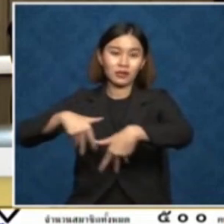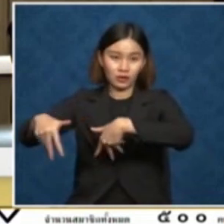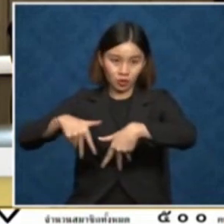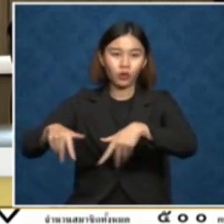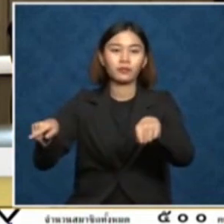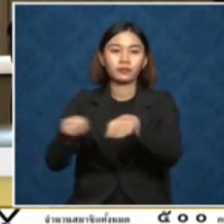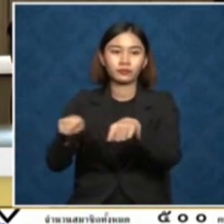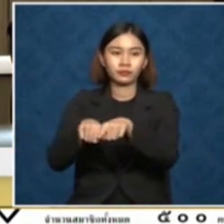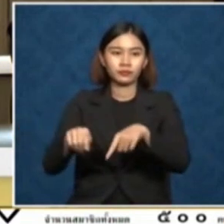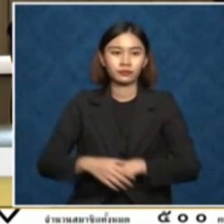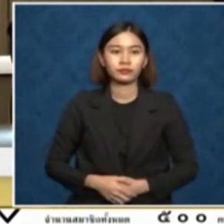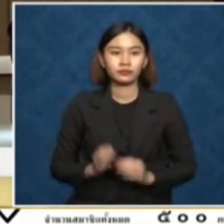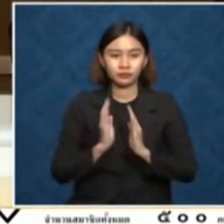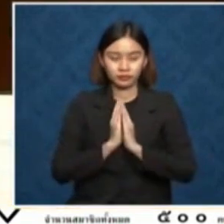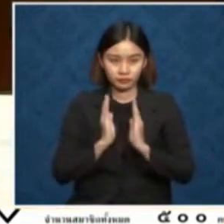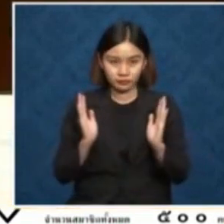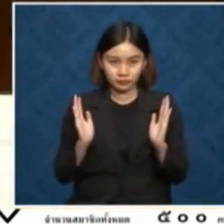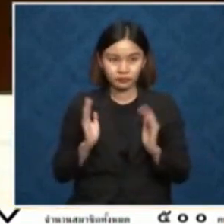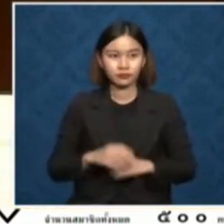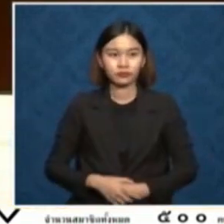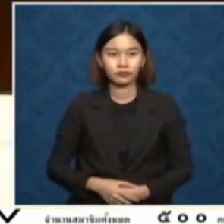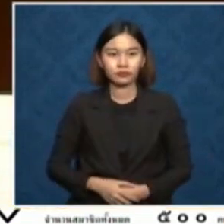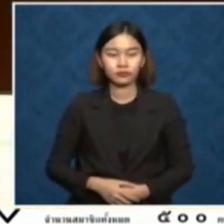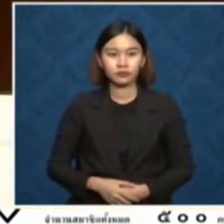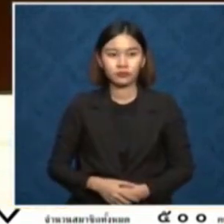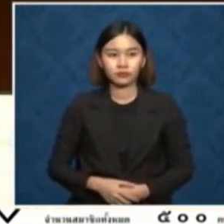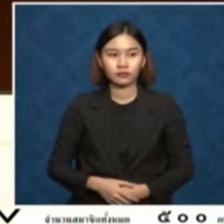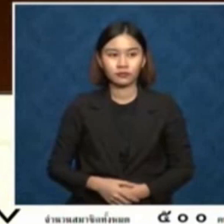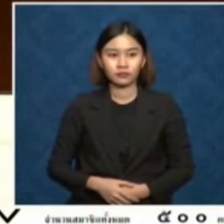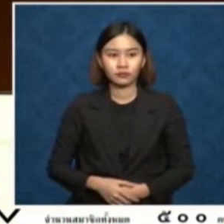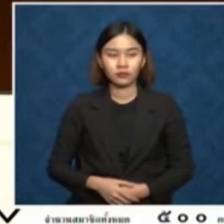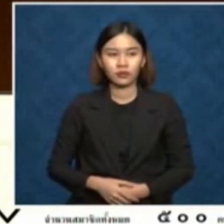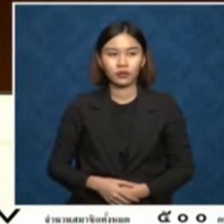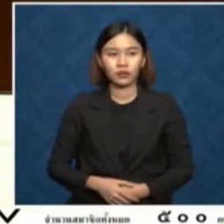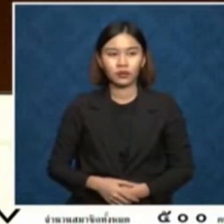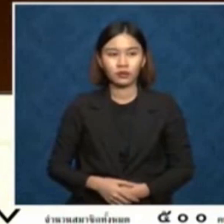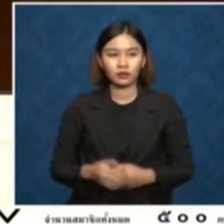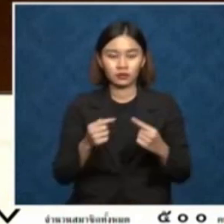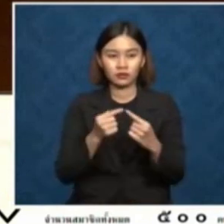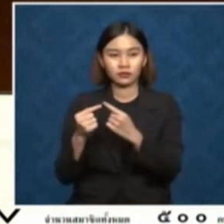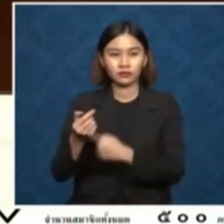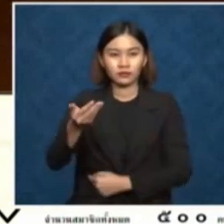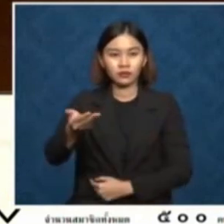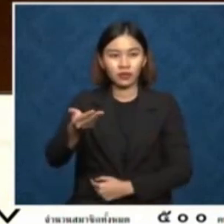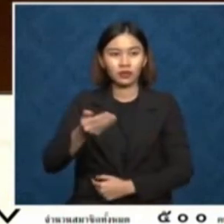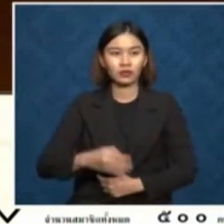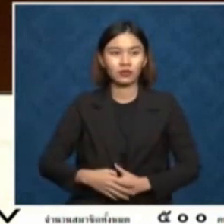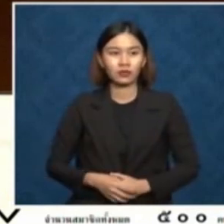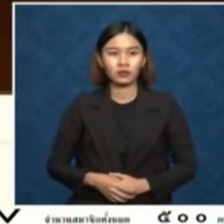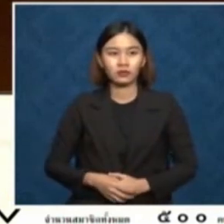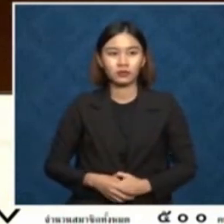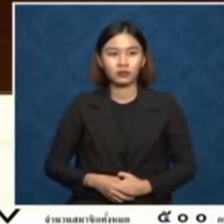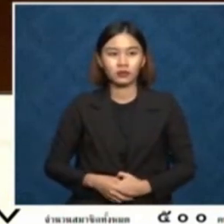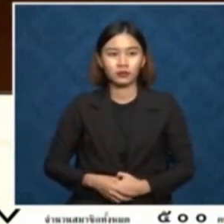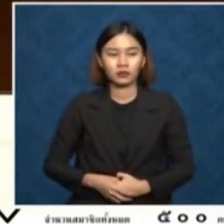โดยมีการศึกษาและรับฟังจากทุกภาคส่วนครับไม่ว่าจะเป็นทั้งภาคนโยบายภาคปฏิบัติและที่สำคัญ